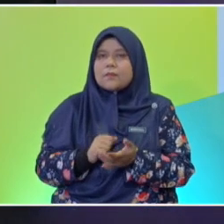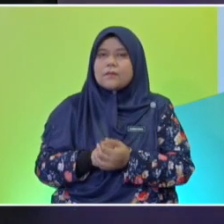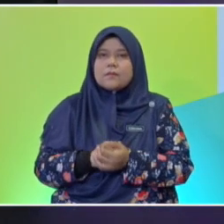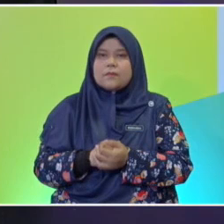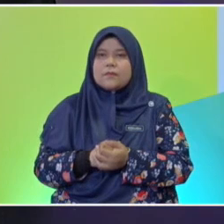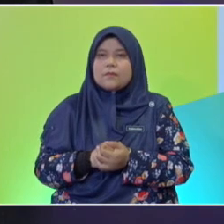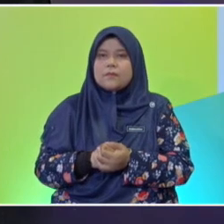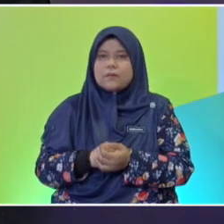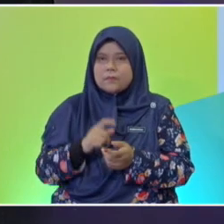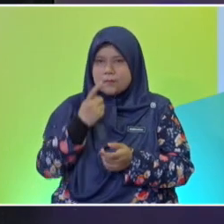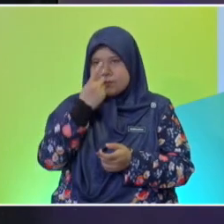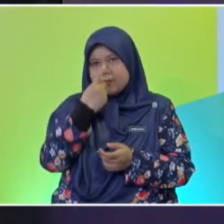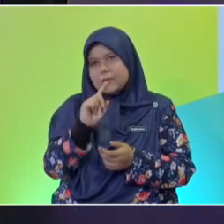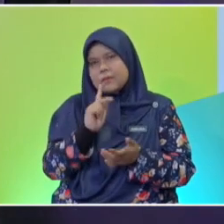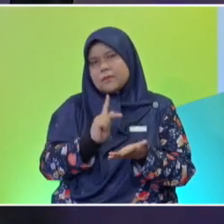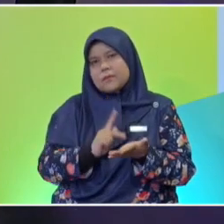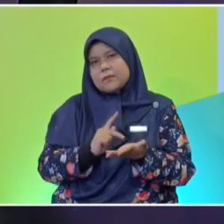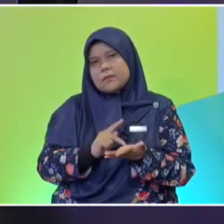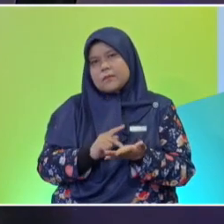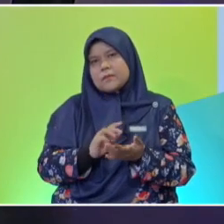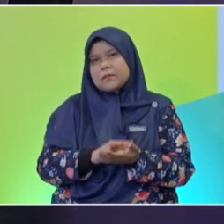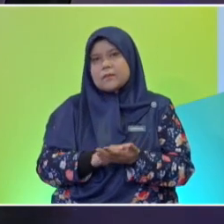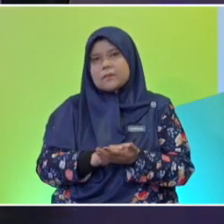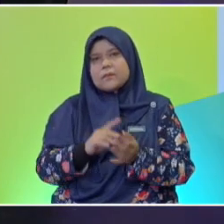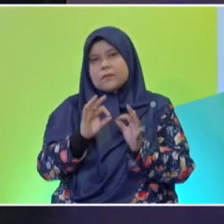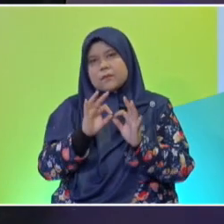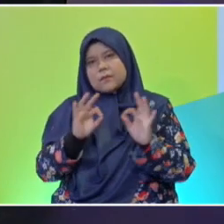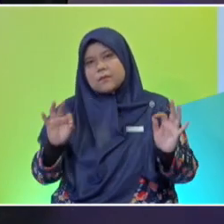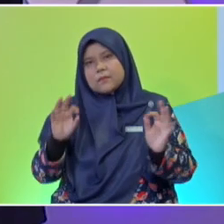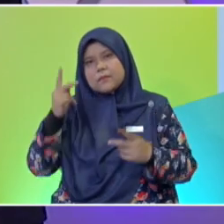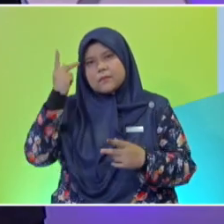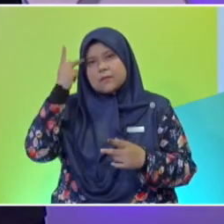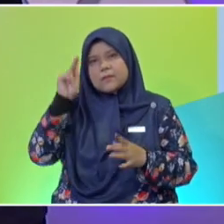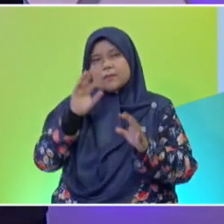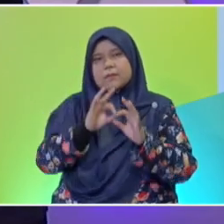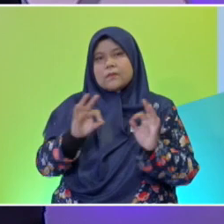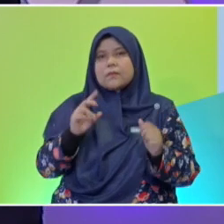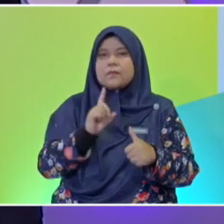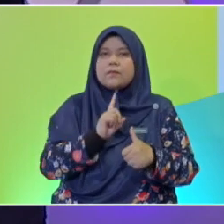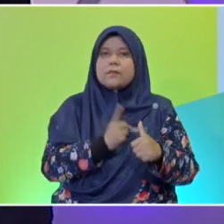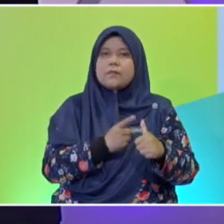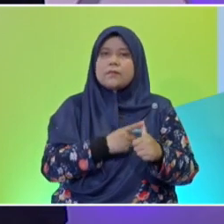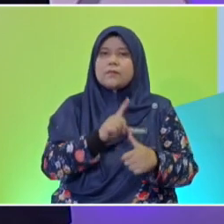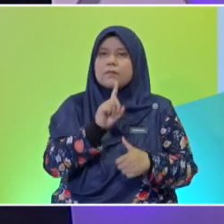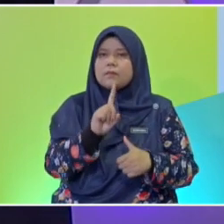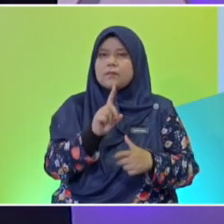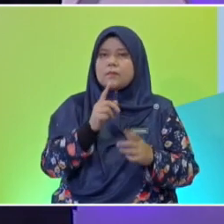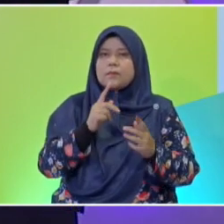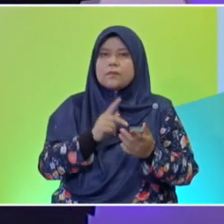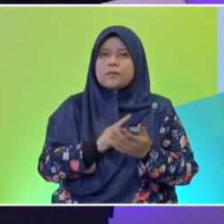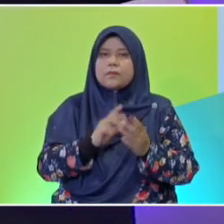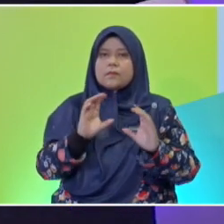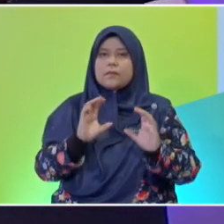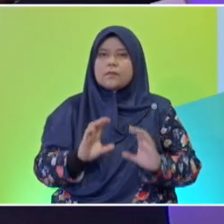untuk mengirim sebenarnya kita menggunakan konsep bandara mungkin ada tiga kaidah pertama dipanggil kaidah